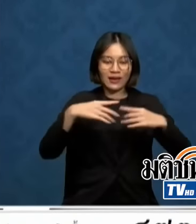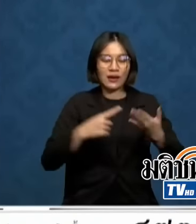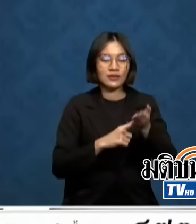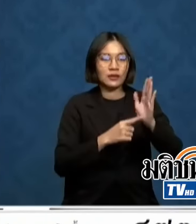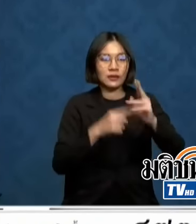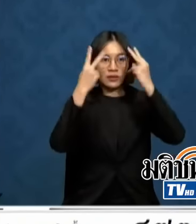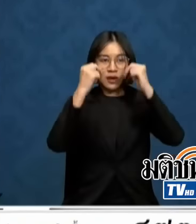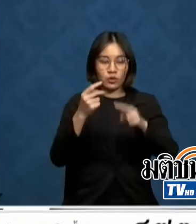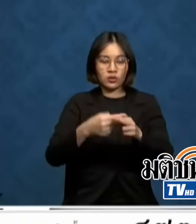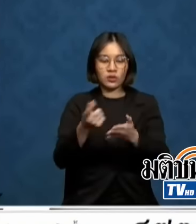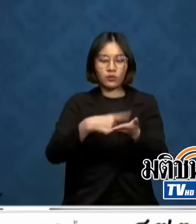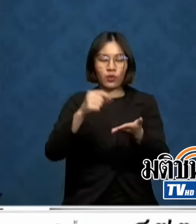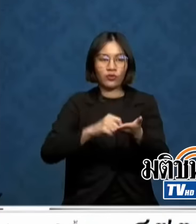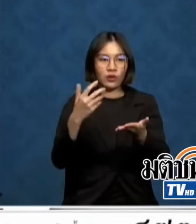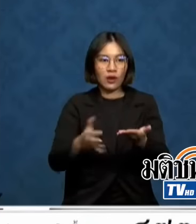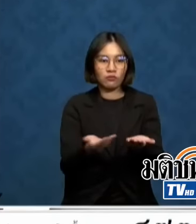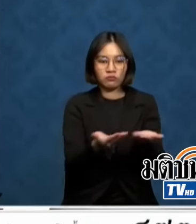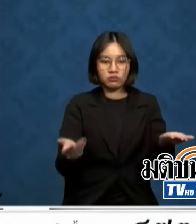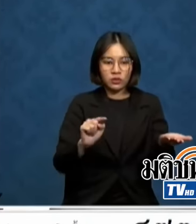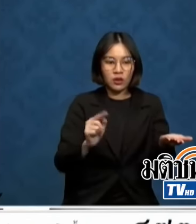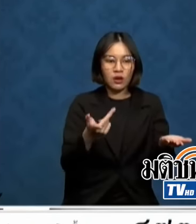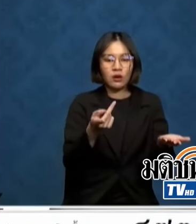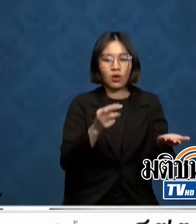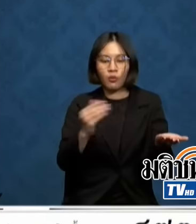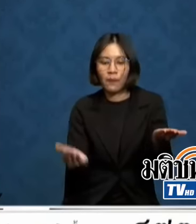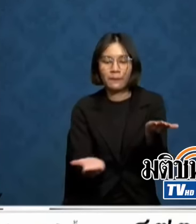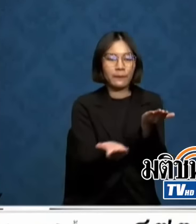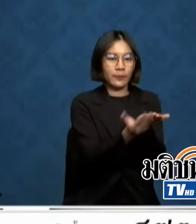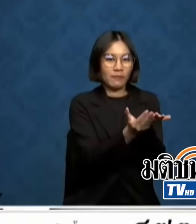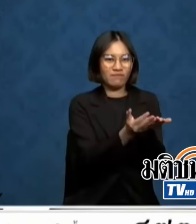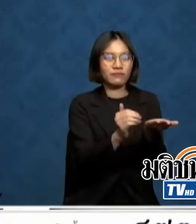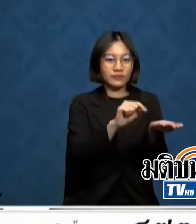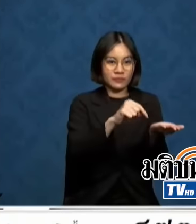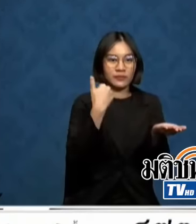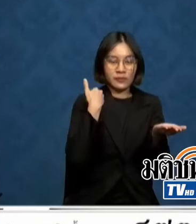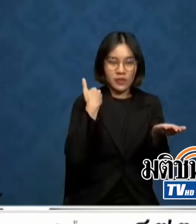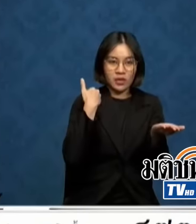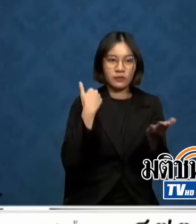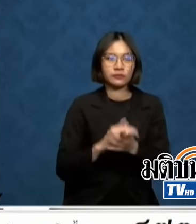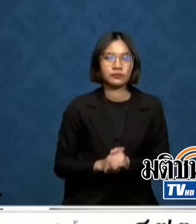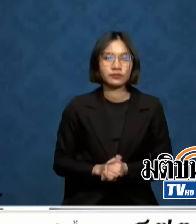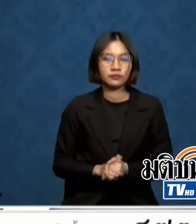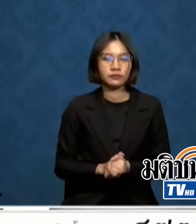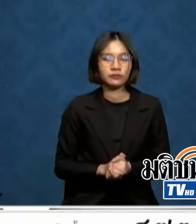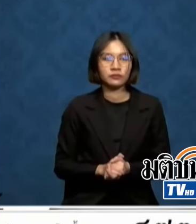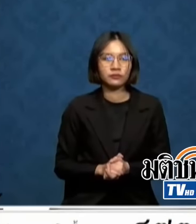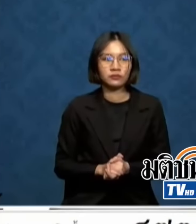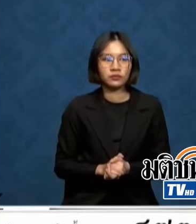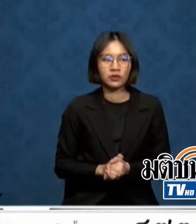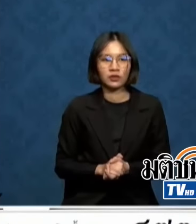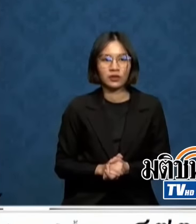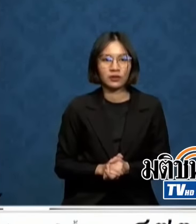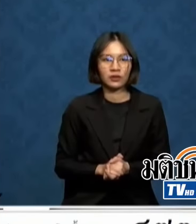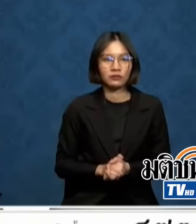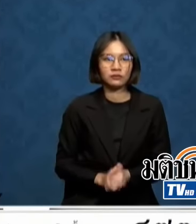เสนอและนายกให้คำรับรองนั้นไม่มีฉบับไหนเลยครับที่ไม่มีร่างของครมหรือของพรรครัฐบาลเข้ามาประกบ